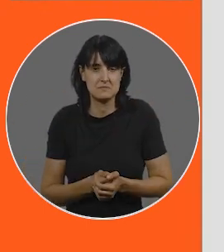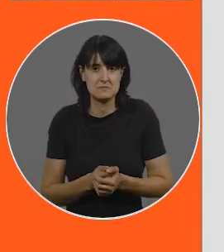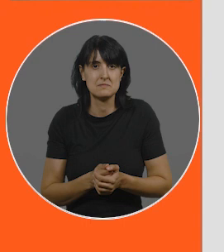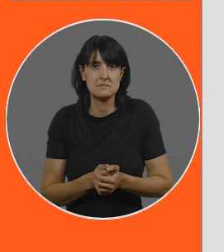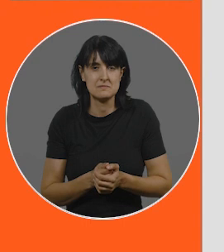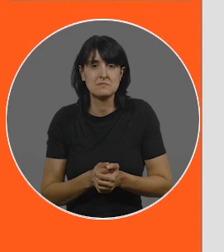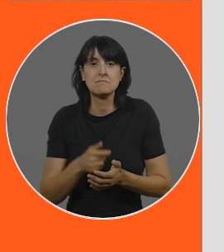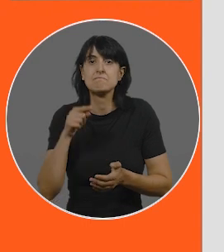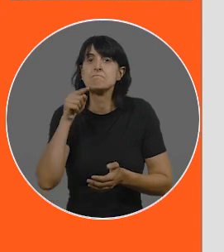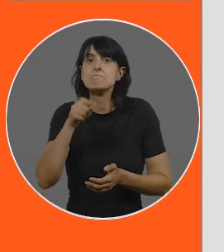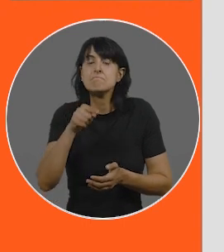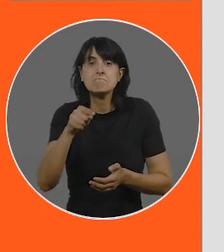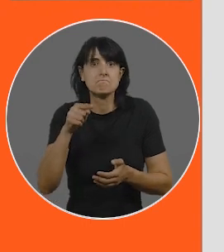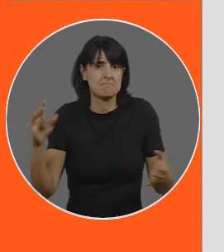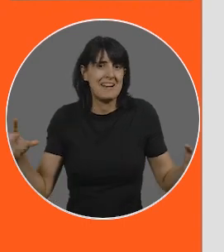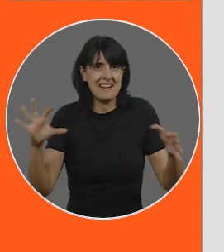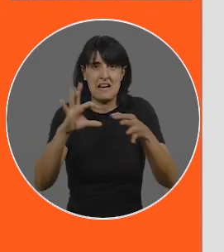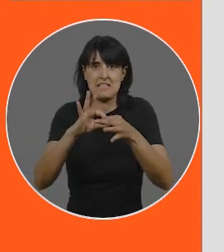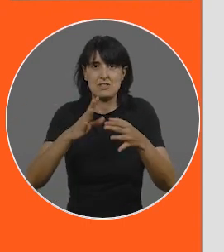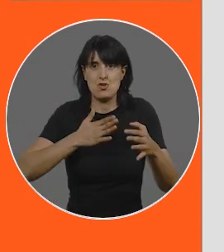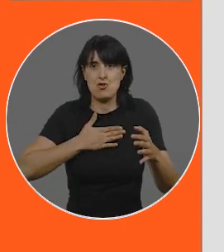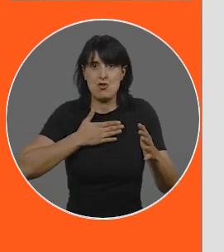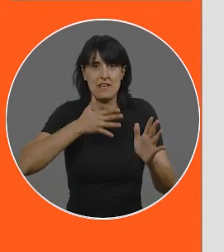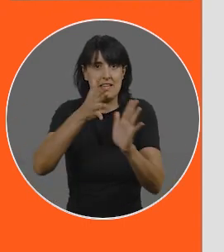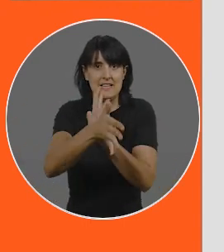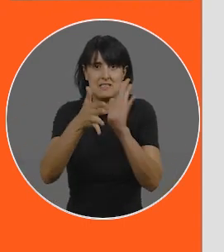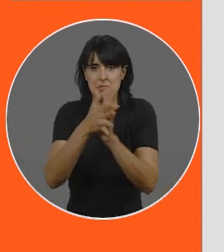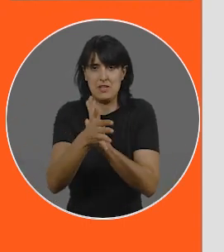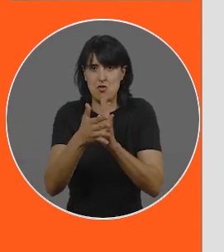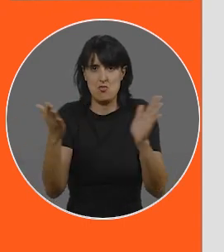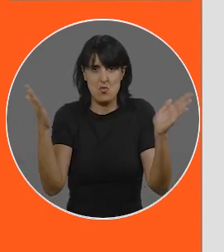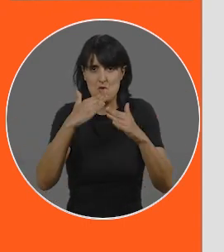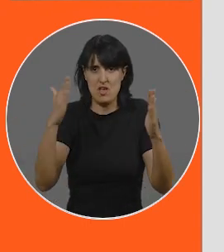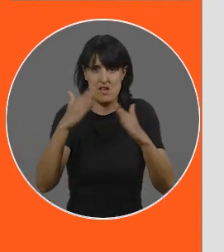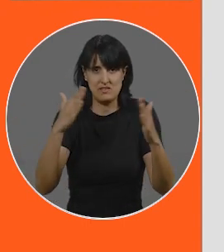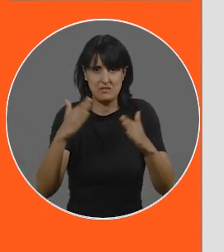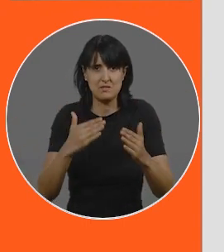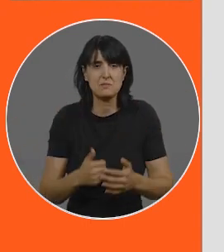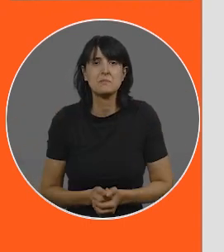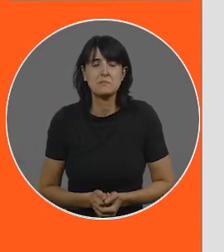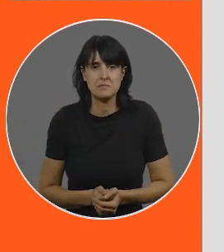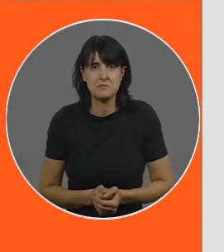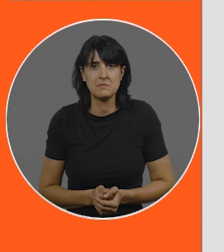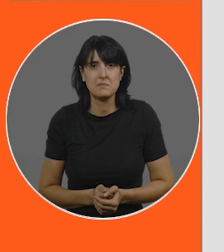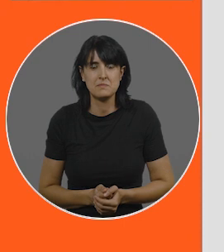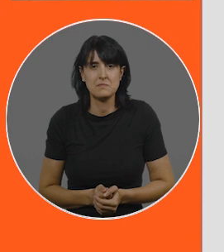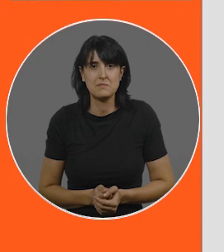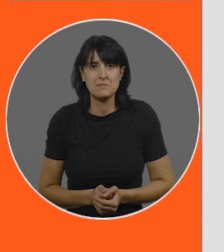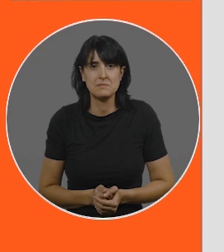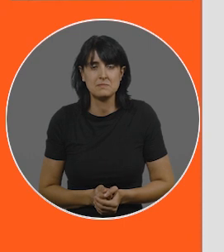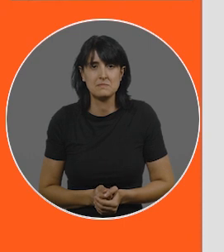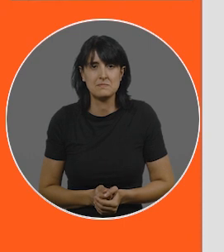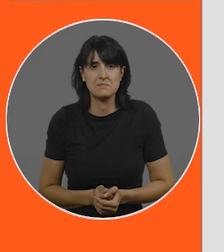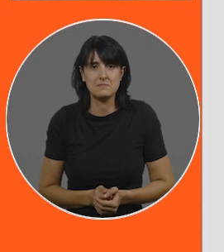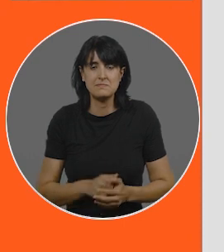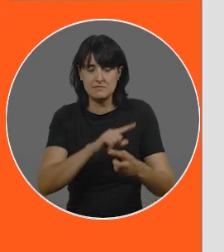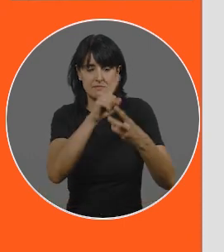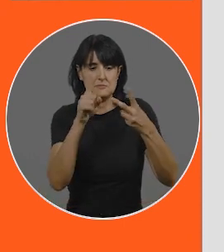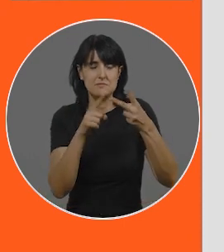per exemplificar que realment no tenen res a veure amb el que estic dient, però la d'abans també era decorativa, perquè no tenia res a veure.